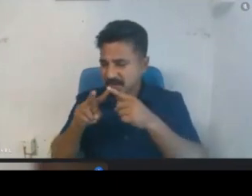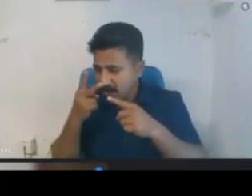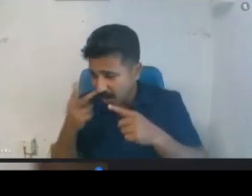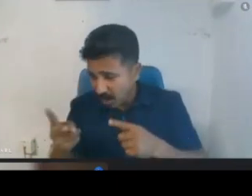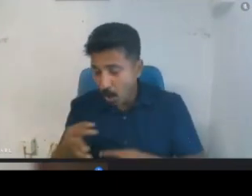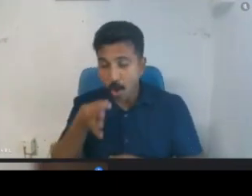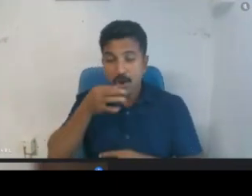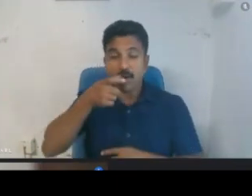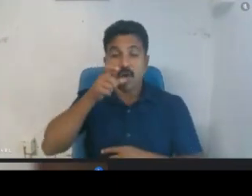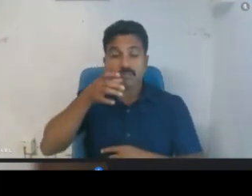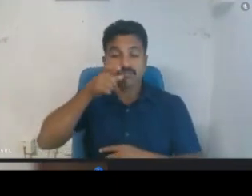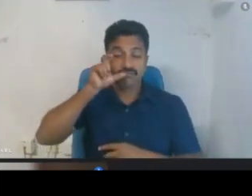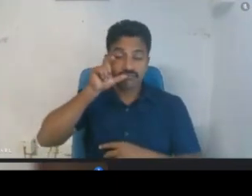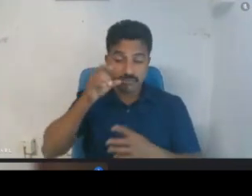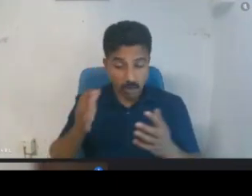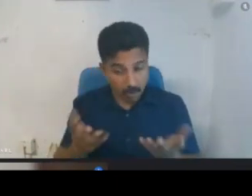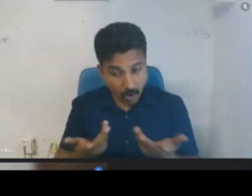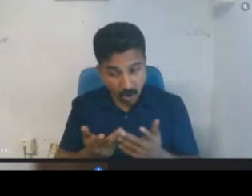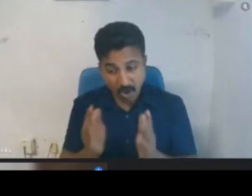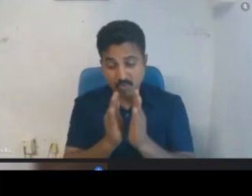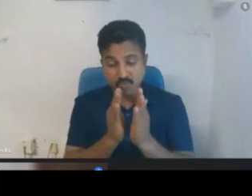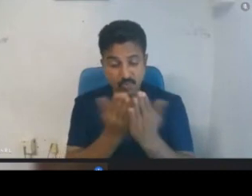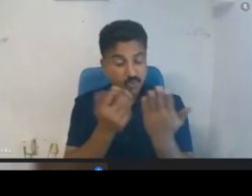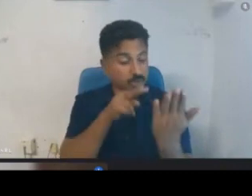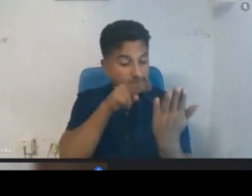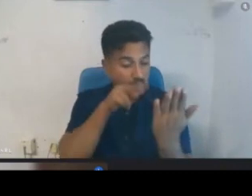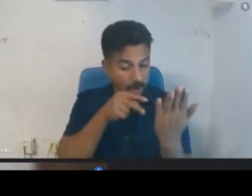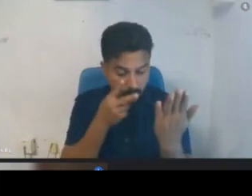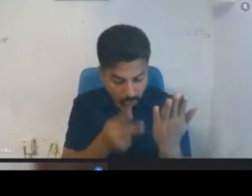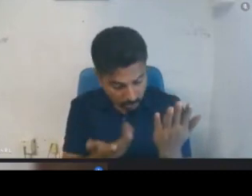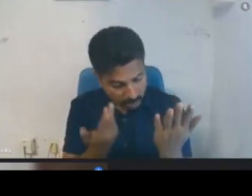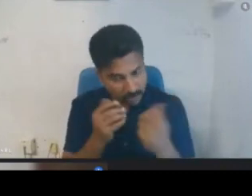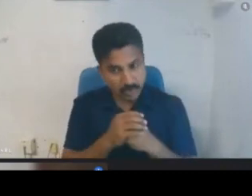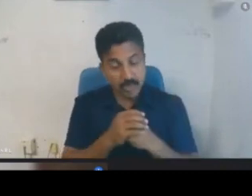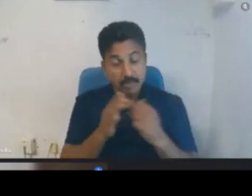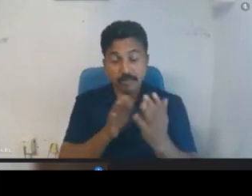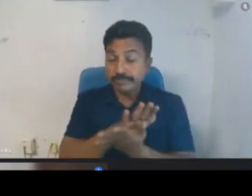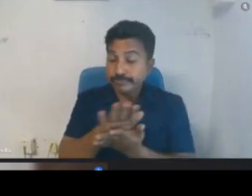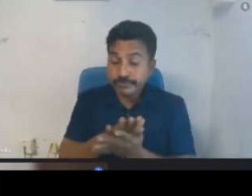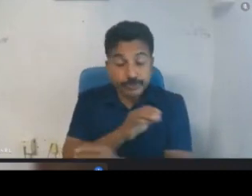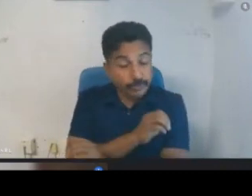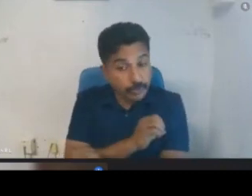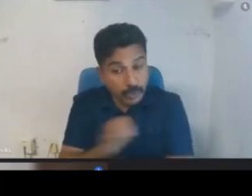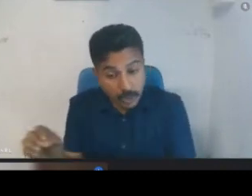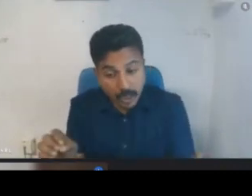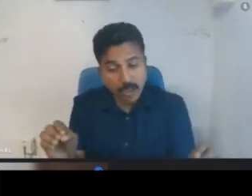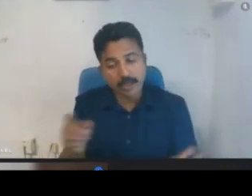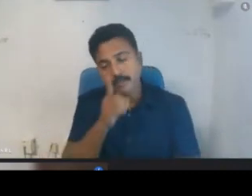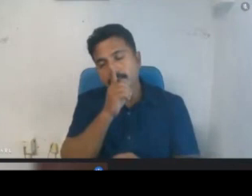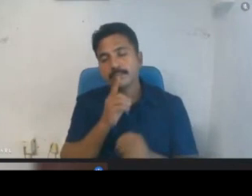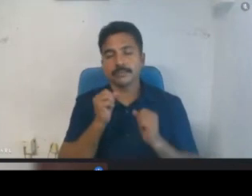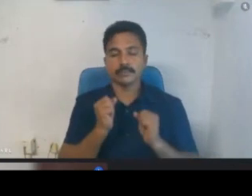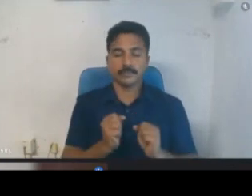കപ്പ് കാപ്പി കുടിക്കുക, ഒരു ഒരു പുസ്തകത്തിന്റെ കുറച്ച് പേജുകൾ വായിക്കുക. ഇതിപ്പോ ഒന്നും ചെയ്യാനില്ലെങ്കിൽ ആ ഒന്നും ചെയ്യാതെ